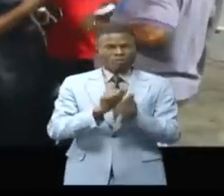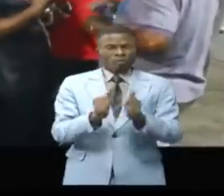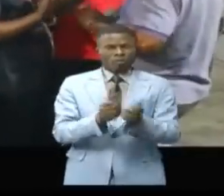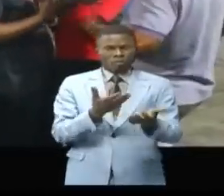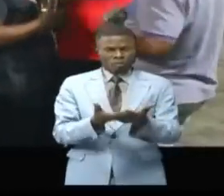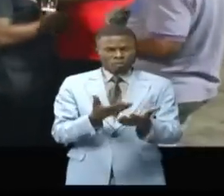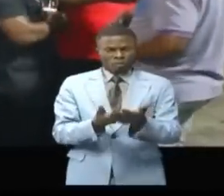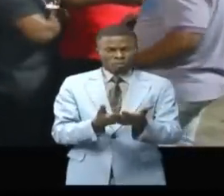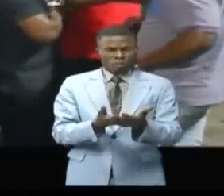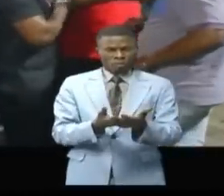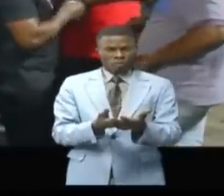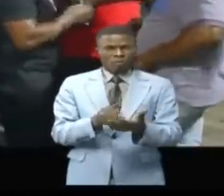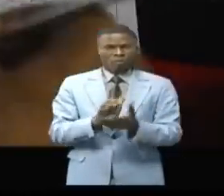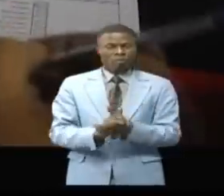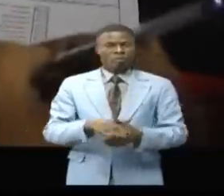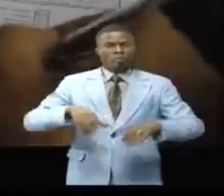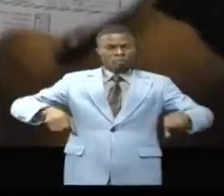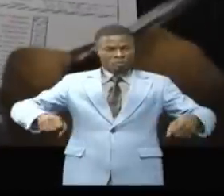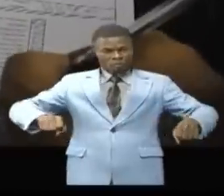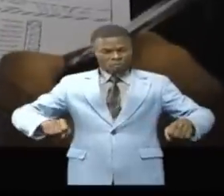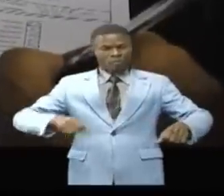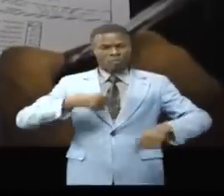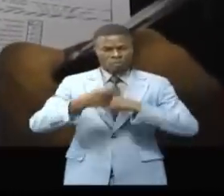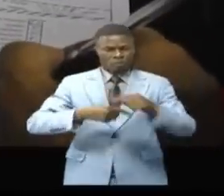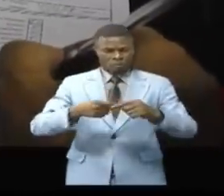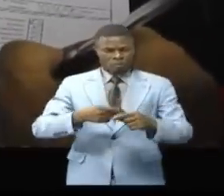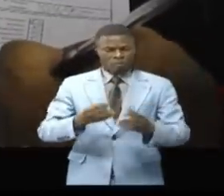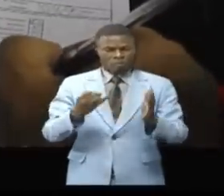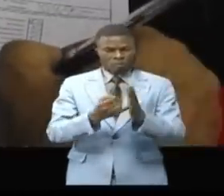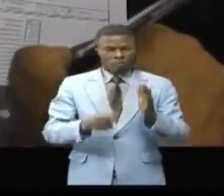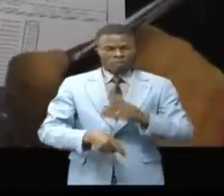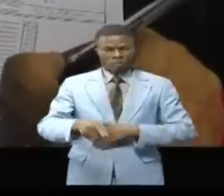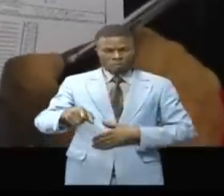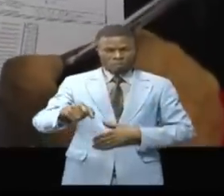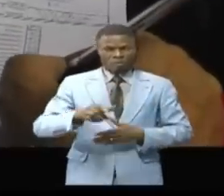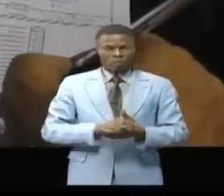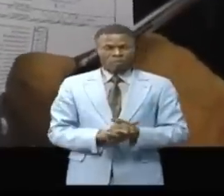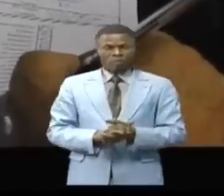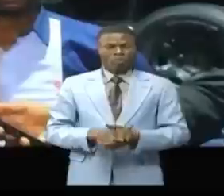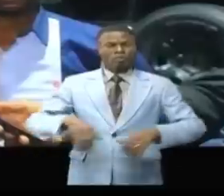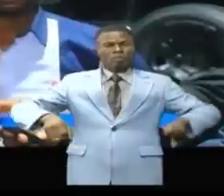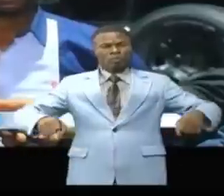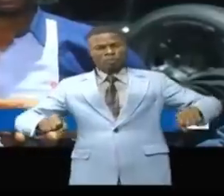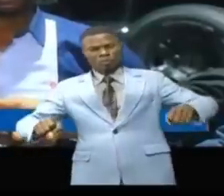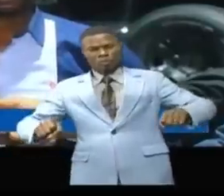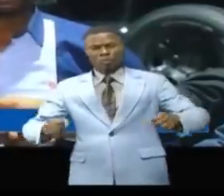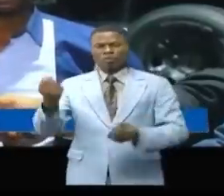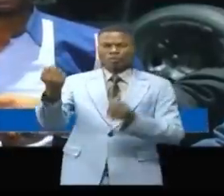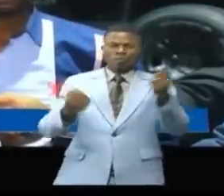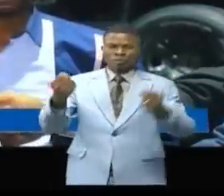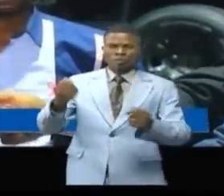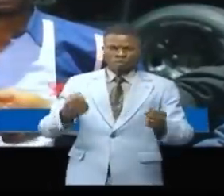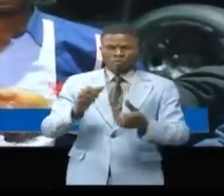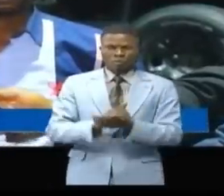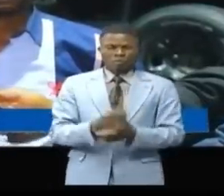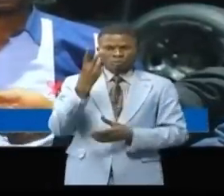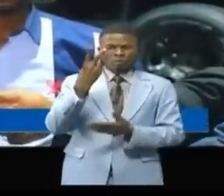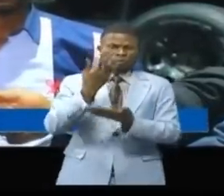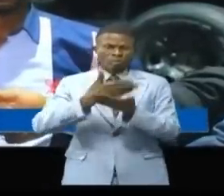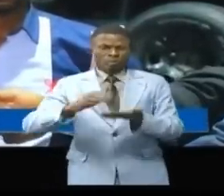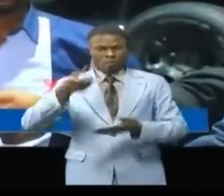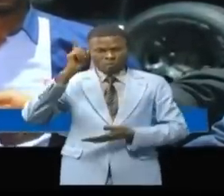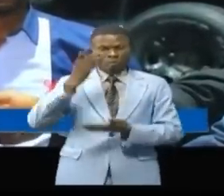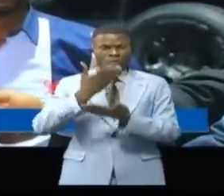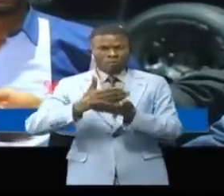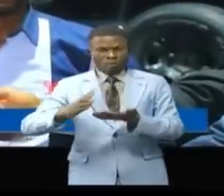l'orage passé, le rallye reprend dès ce week-end. C'est un rallye qui se décline en deux phases. La première